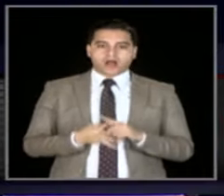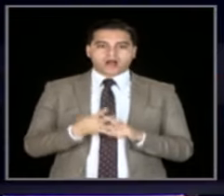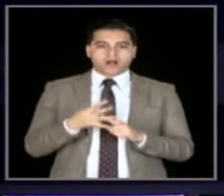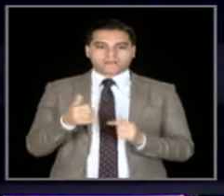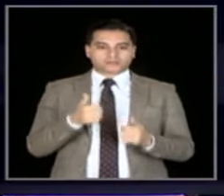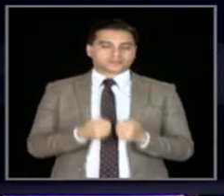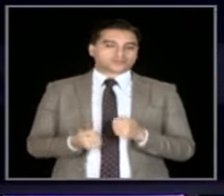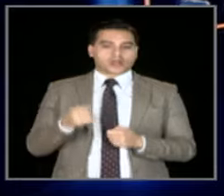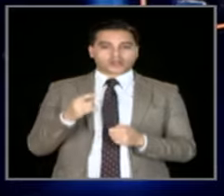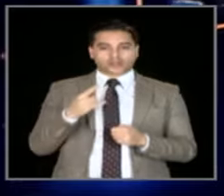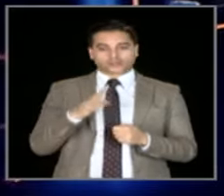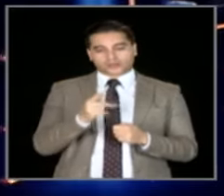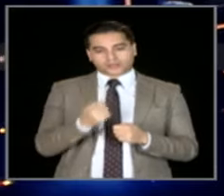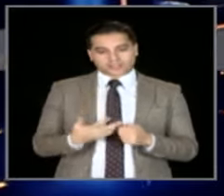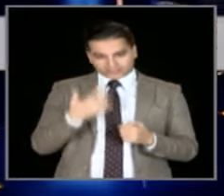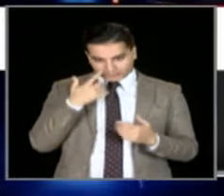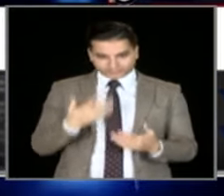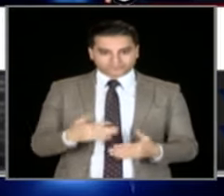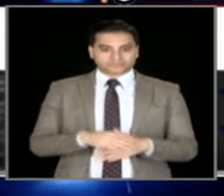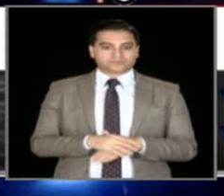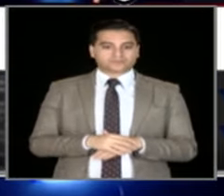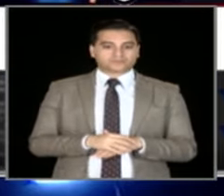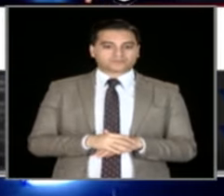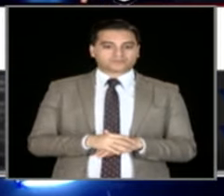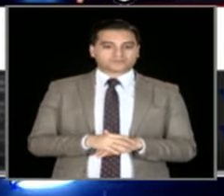4 اختيارات بزائد 10 او ناقص 5.